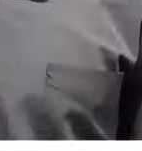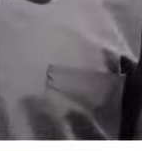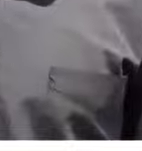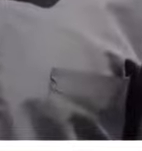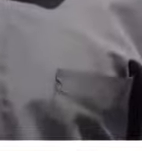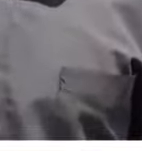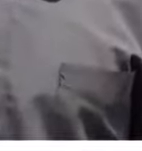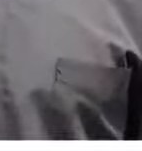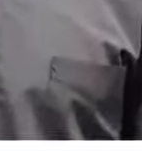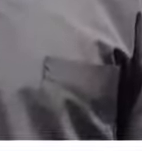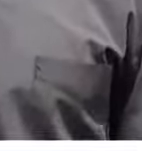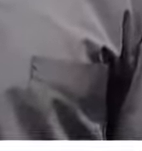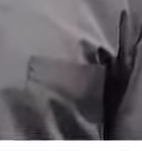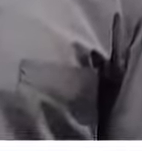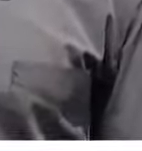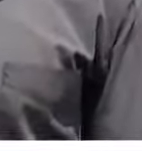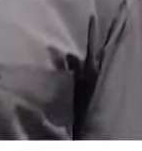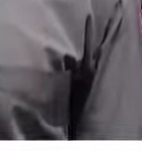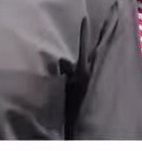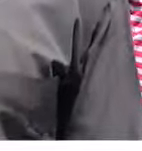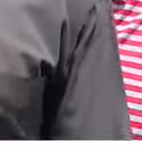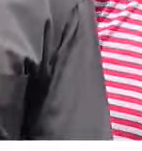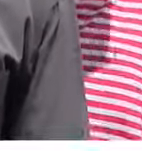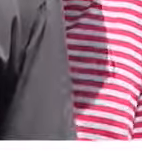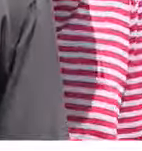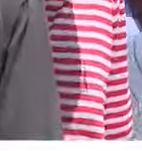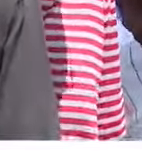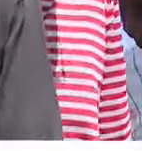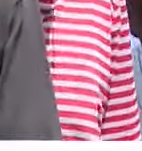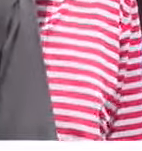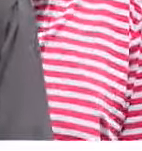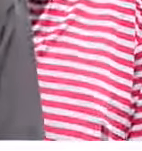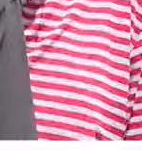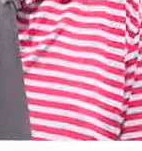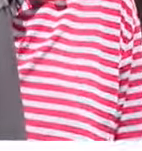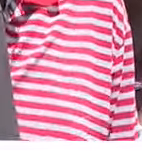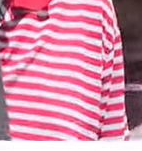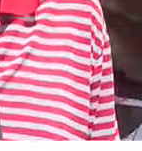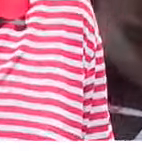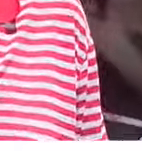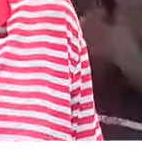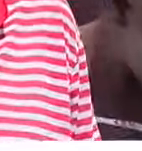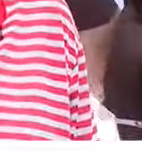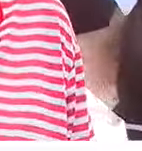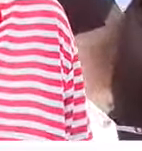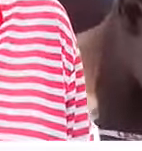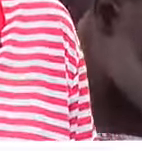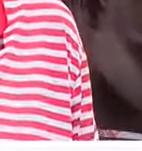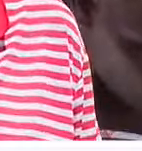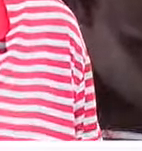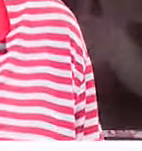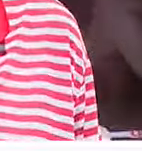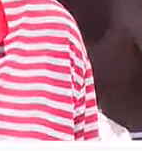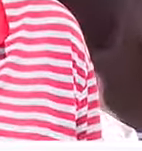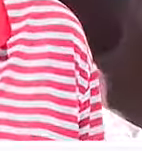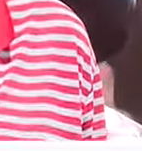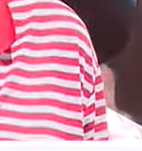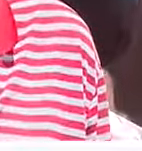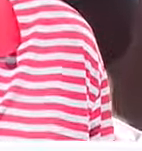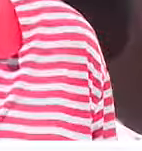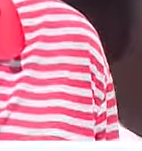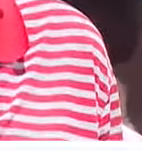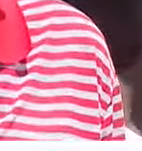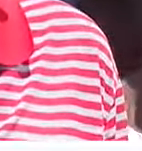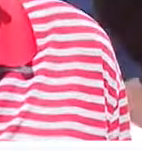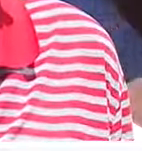wakulima wa eneo hili. Salama, mimi naitwa Ukinyi Richard. Kwa maeneo haya mimi ni assistant chief wa